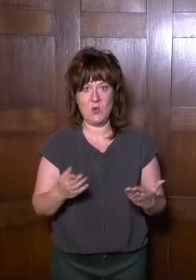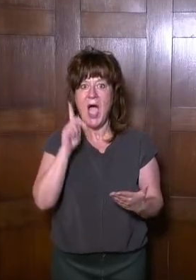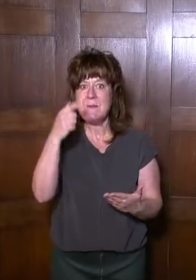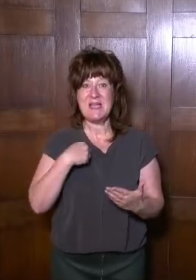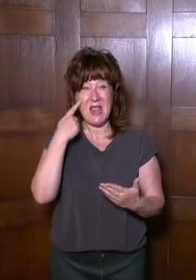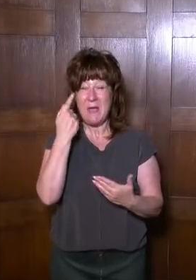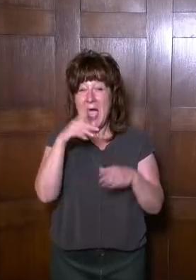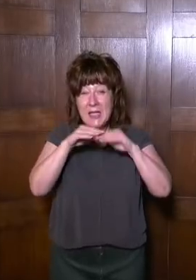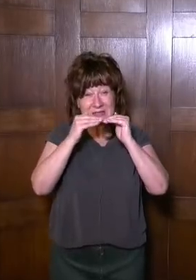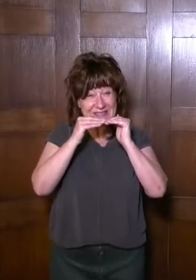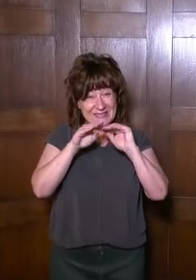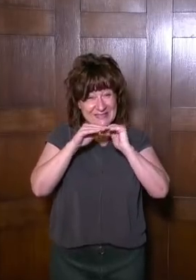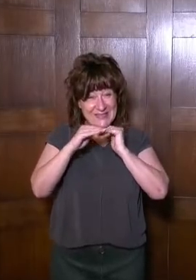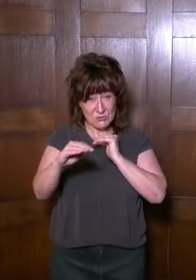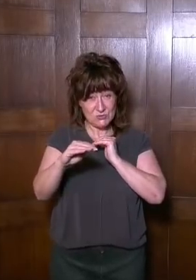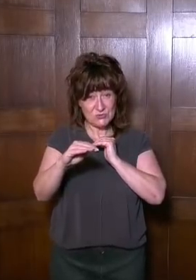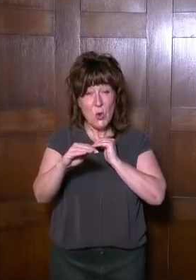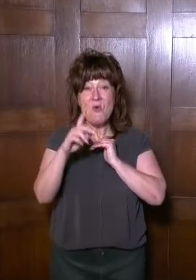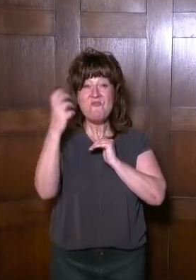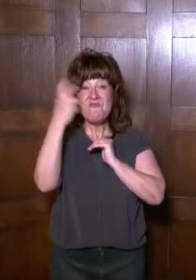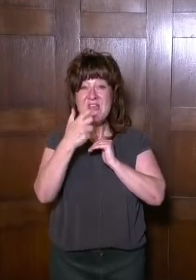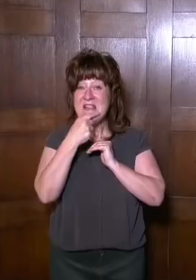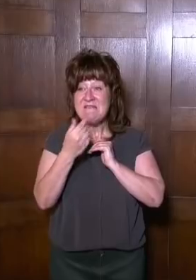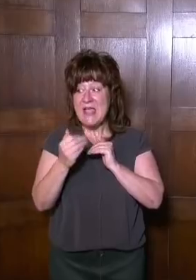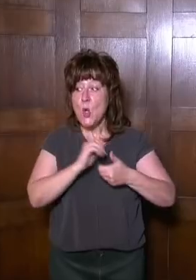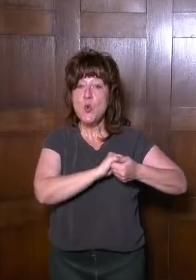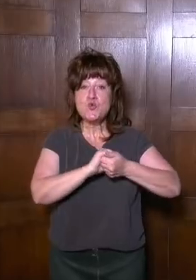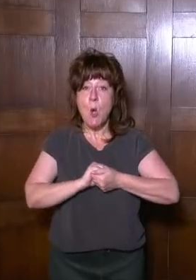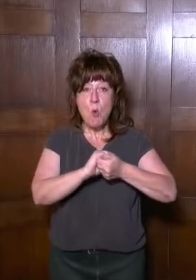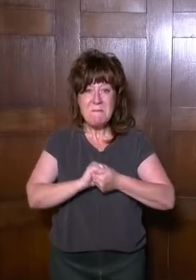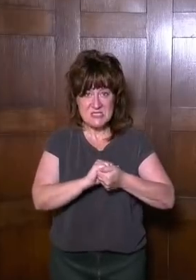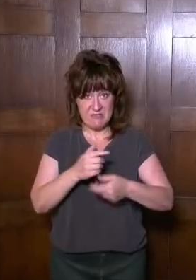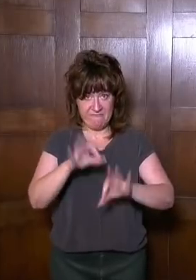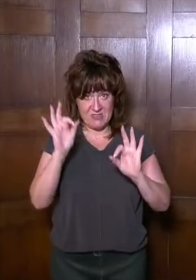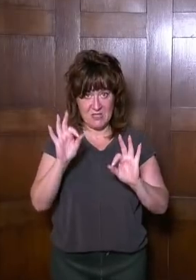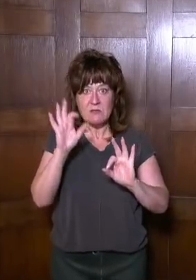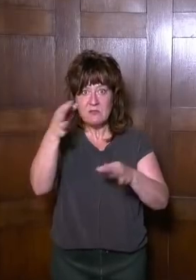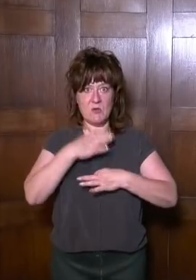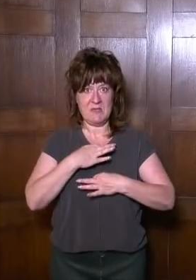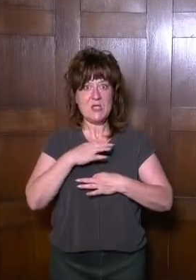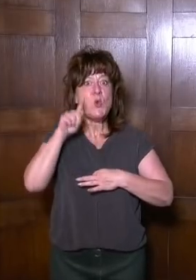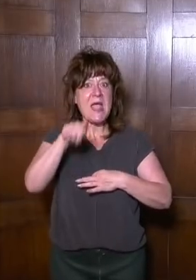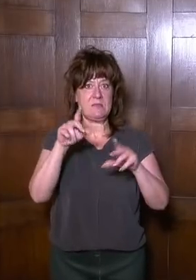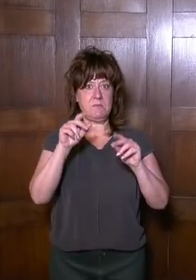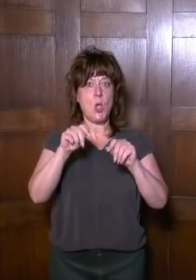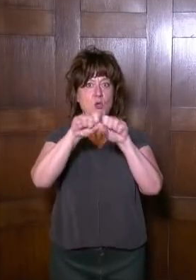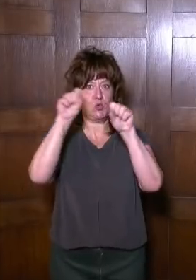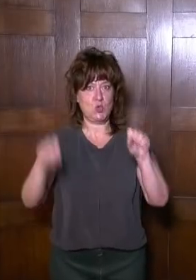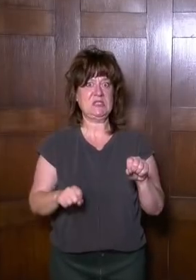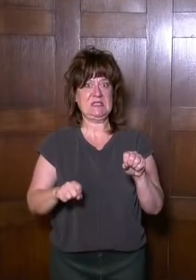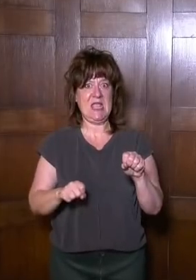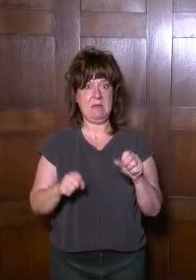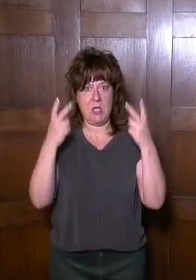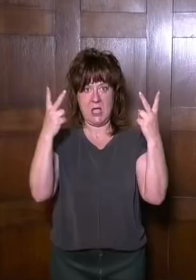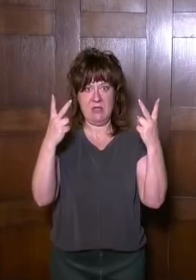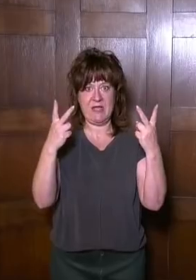einem Tisch sitzen und versuchen, einen Kompromiss zu finden. Das ist das Entscheidende. Und das ist für mich Systemrelevanz. Und da nehme ich überhaupt keinen aus. Und das ist